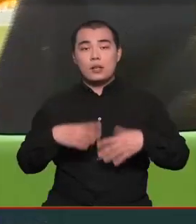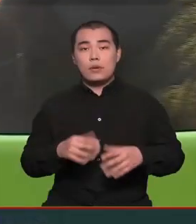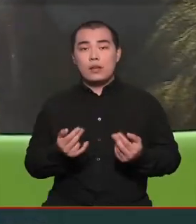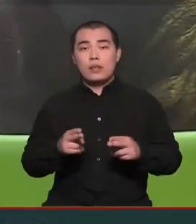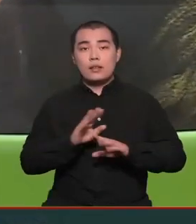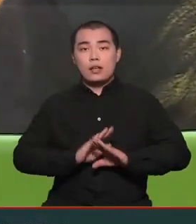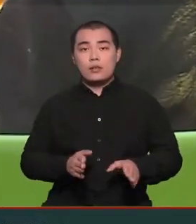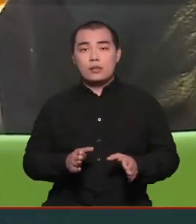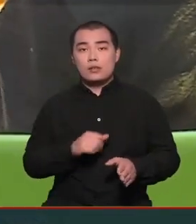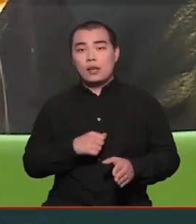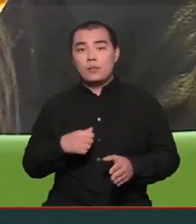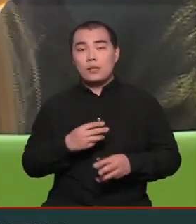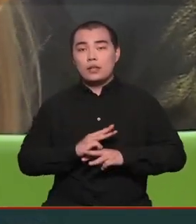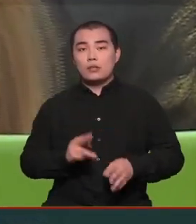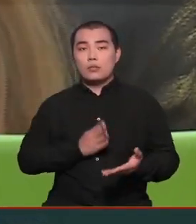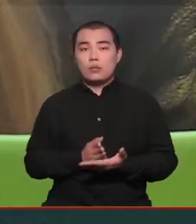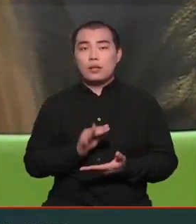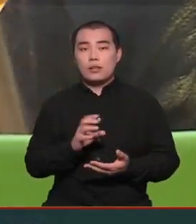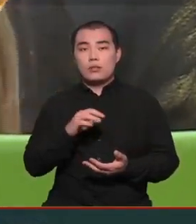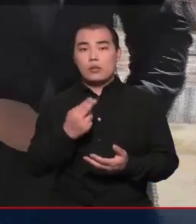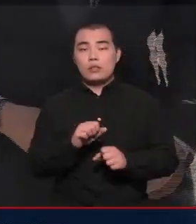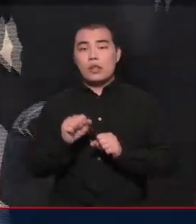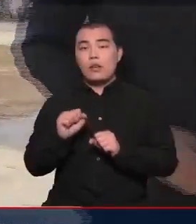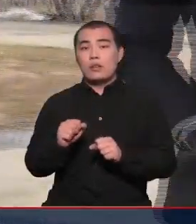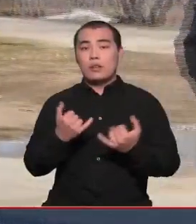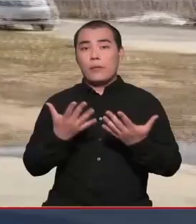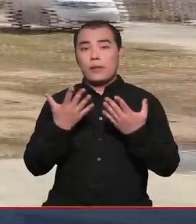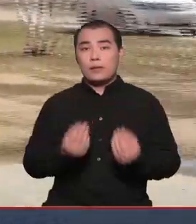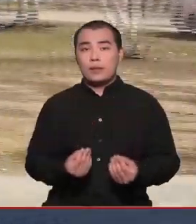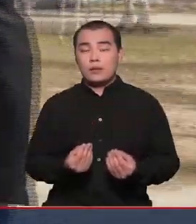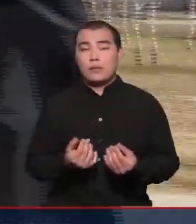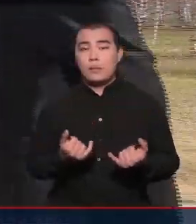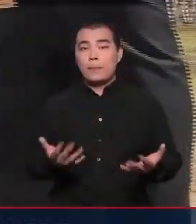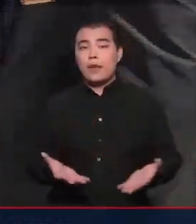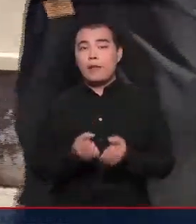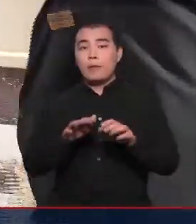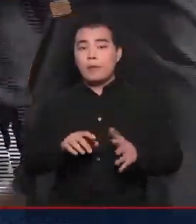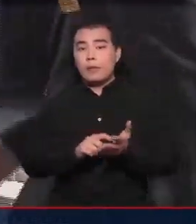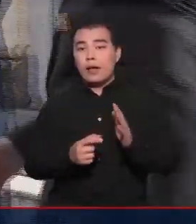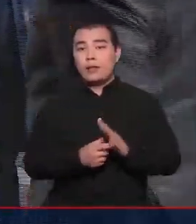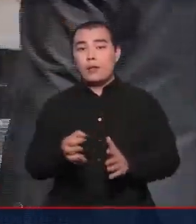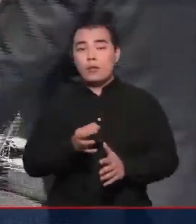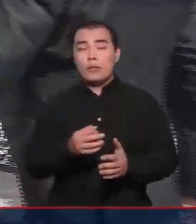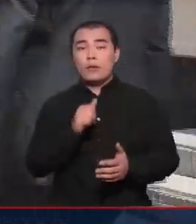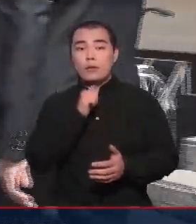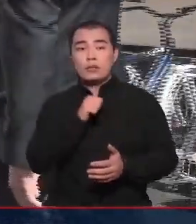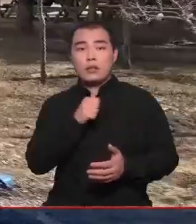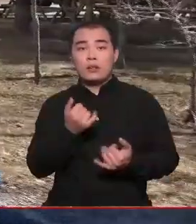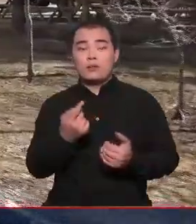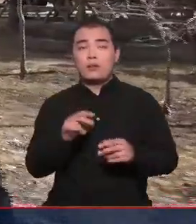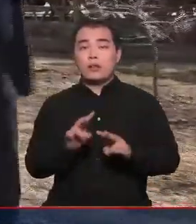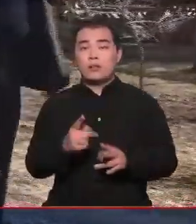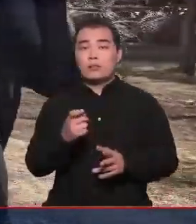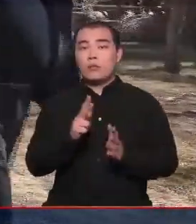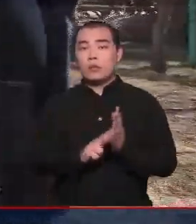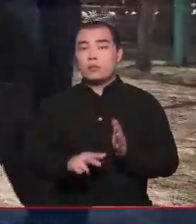останутся в стороне, отметила министр труда и социальной защиты. На сегодняшний день в эвакуационных пунктах области находится почти